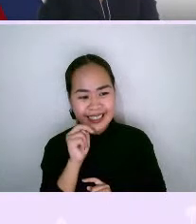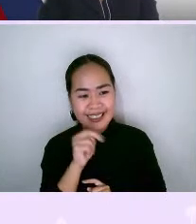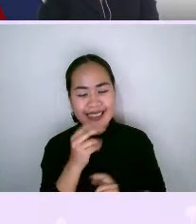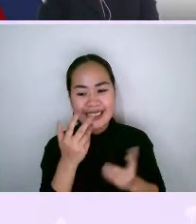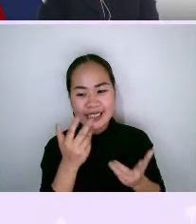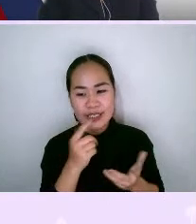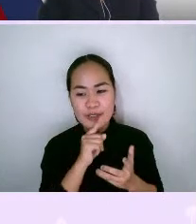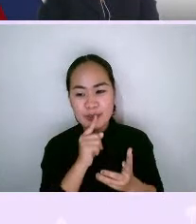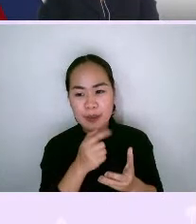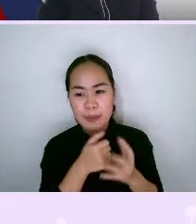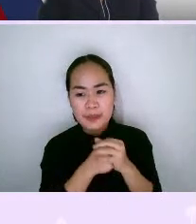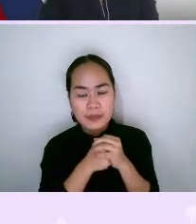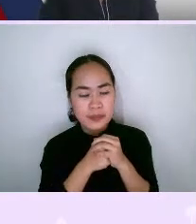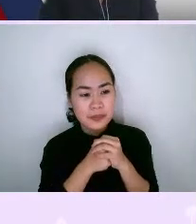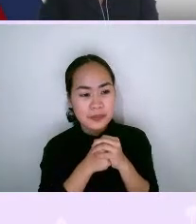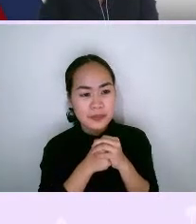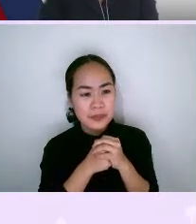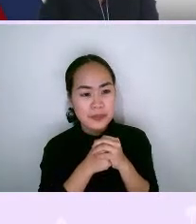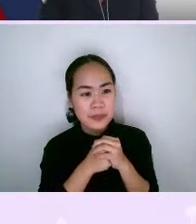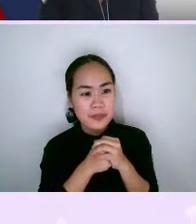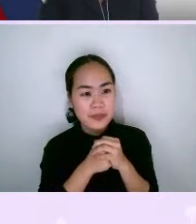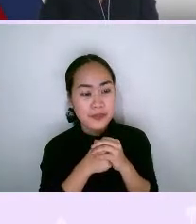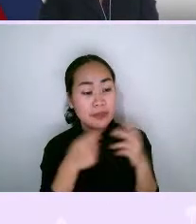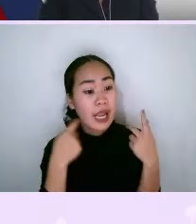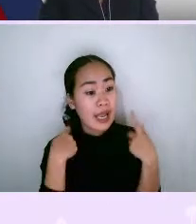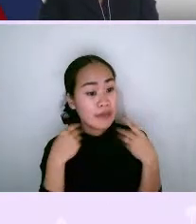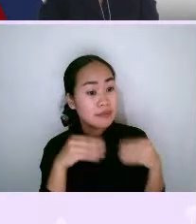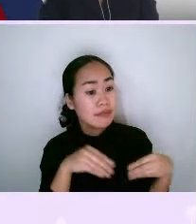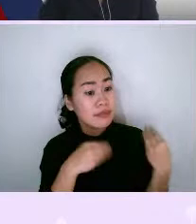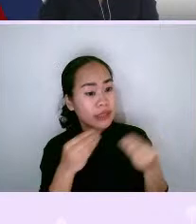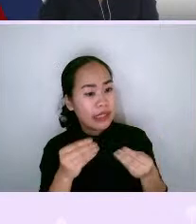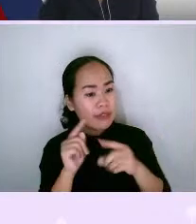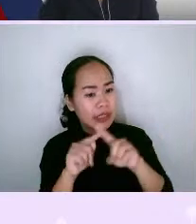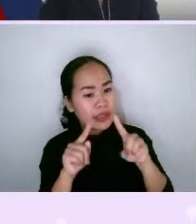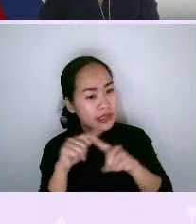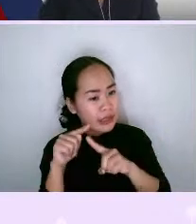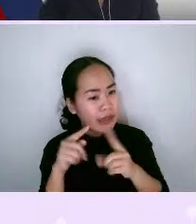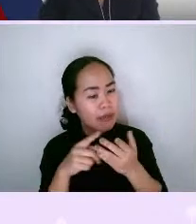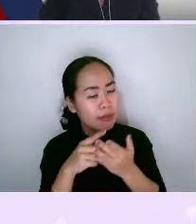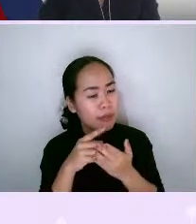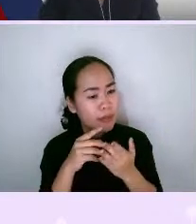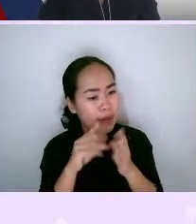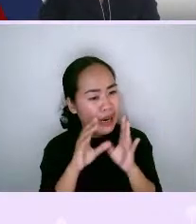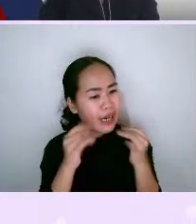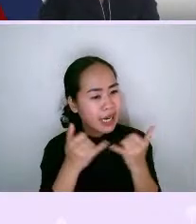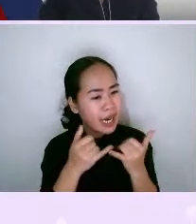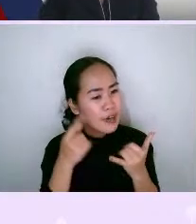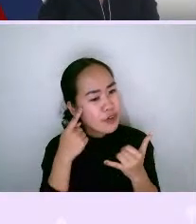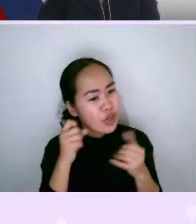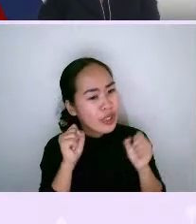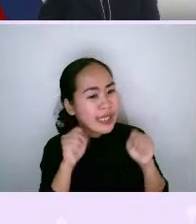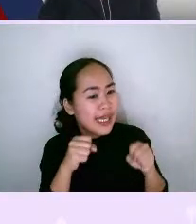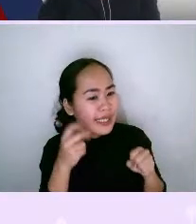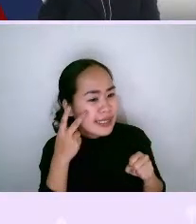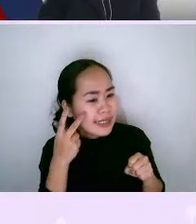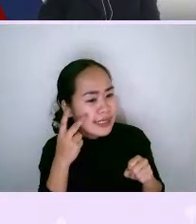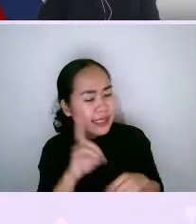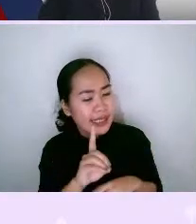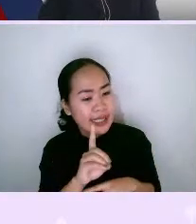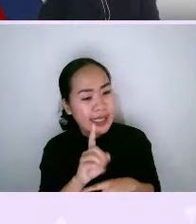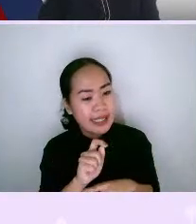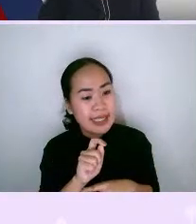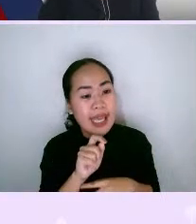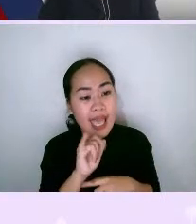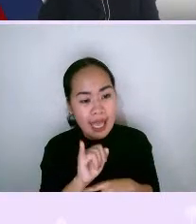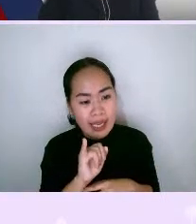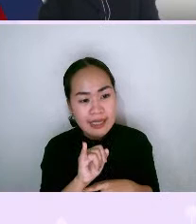ay binibigay namin, inilalapit natin sa kada barangay na pre-identified po ng DTI. At to